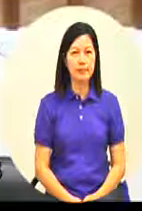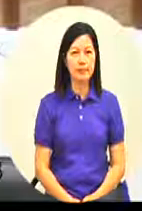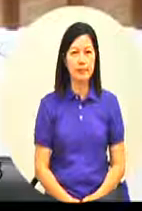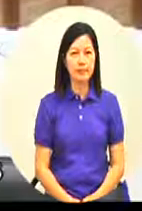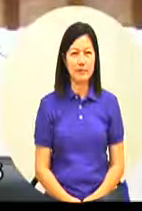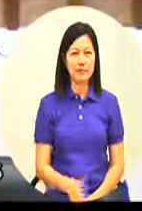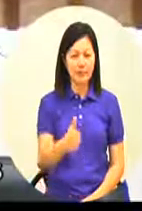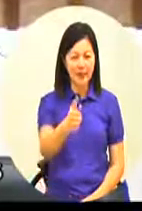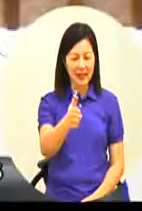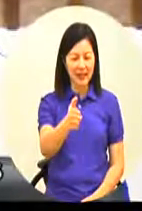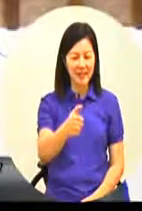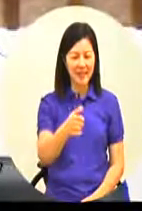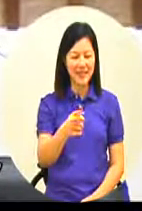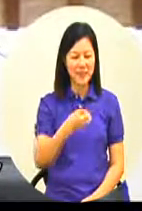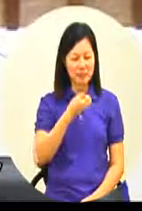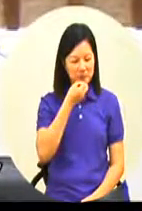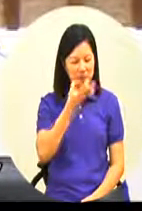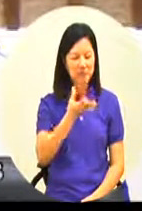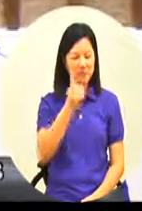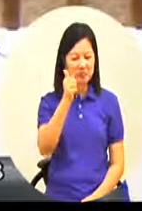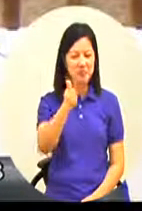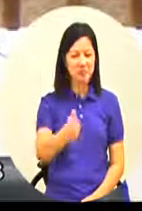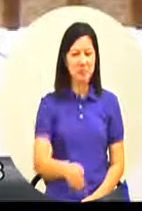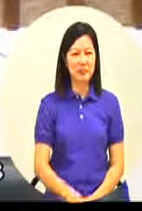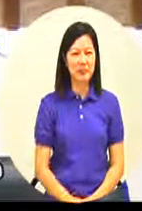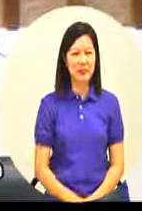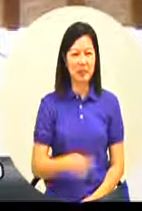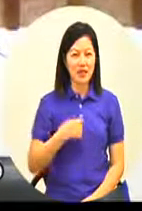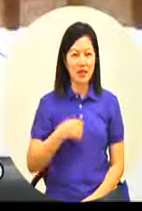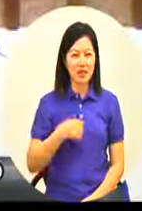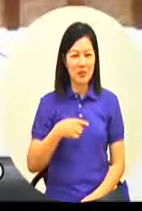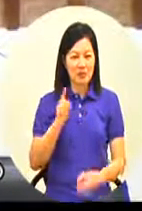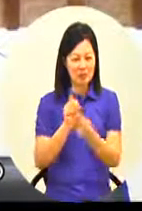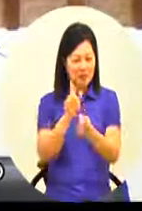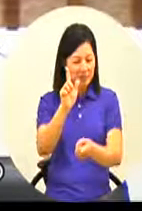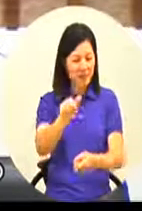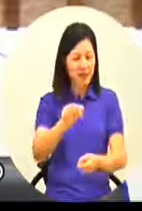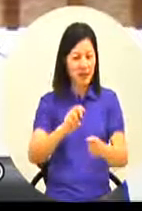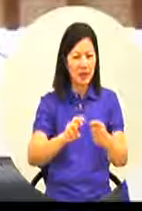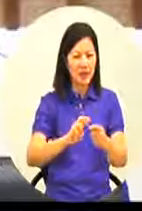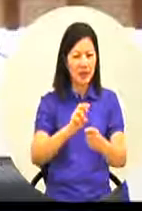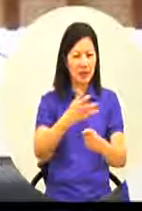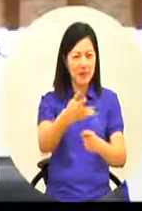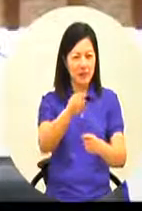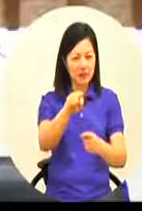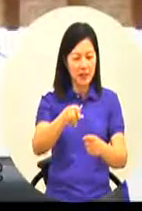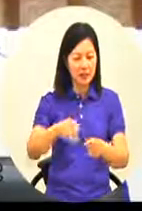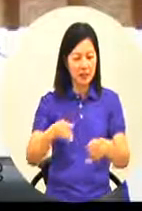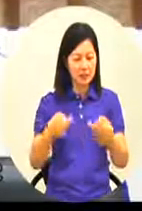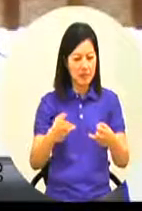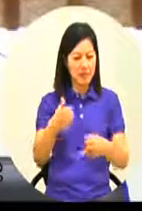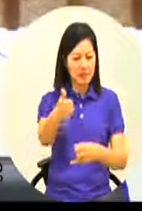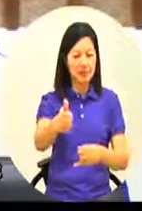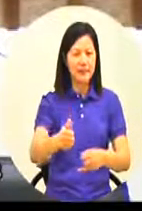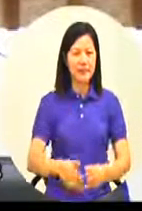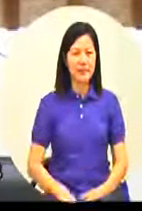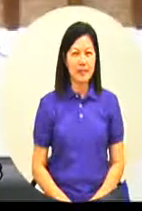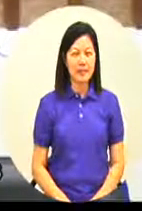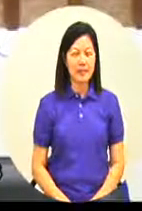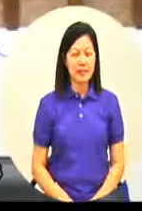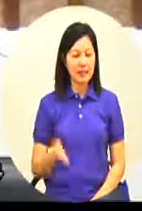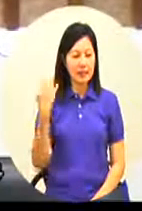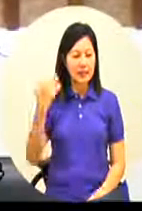谢谢，说得好，局长，我认识你28年，你也非常优秀。从基层到现